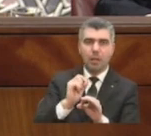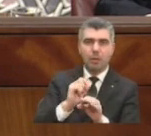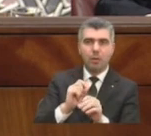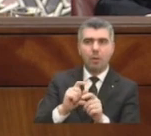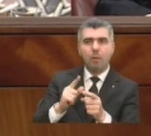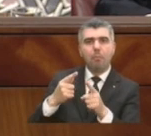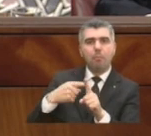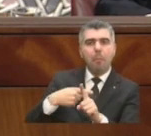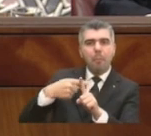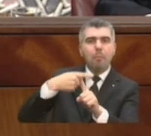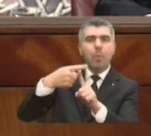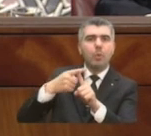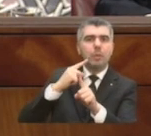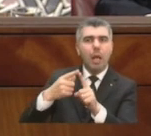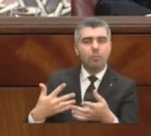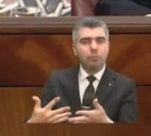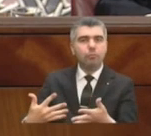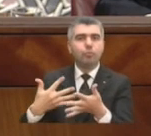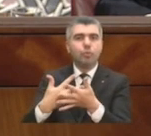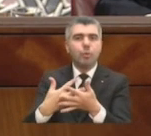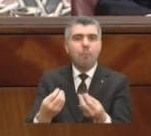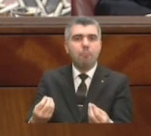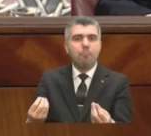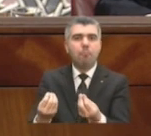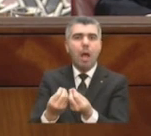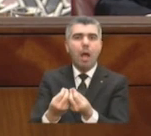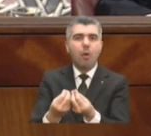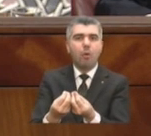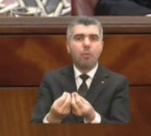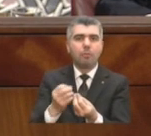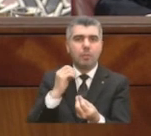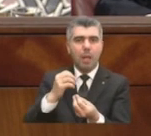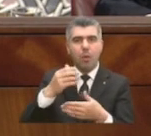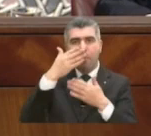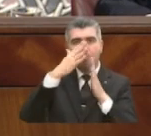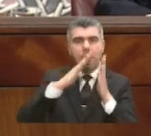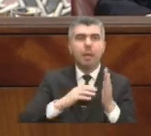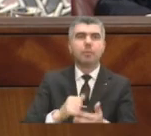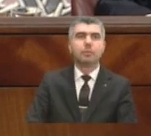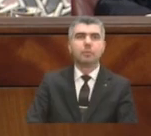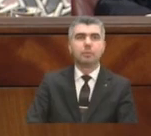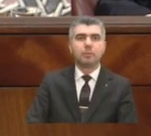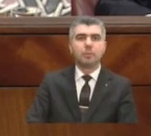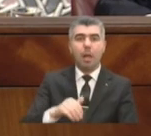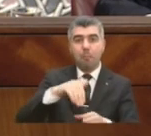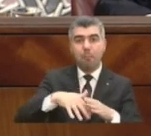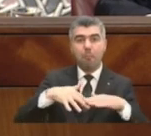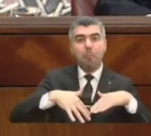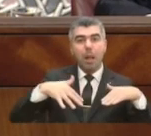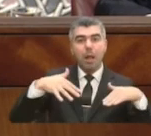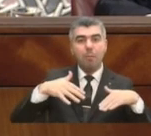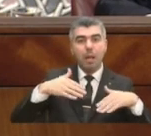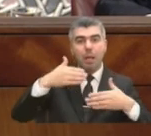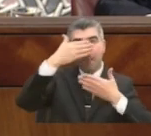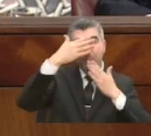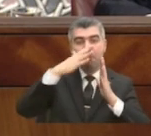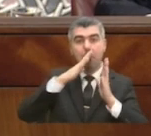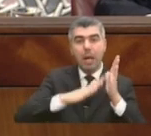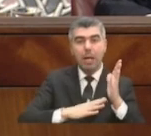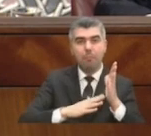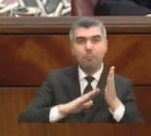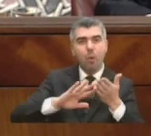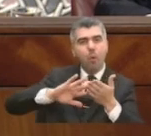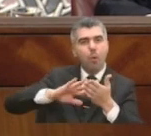مستوى مستوى العلاقات التي تربطه بالمملكه يعرب البرلمان المغربي بكل